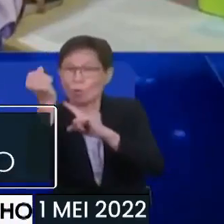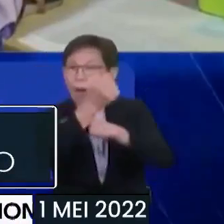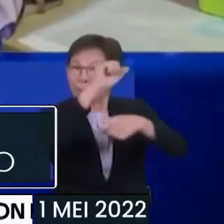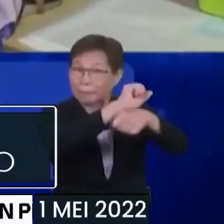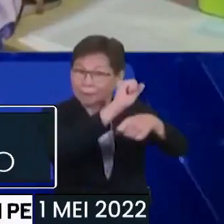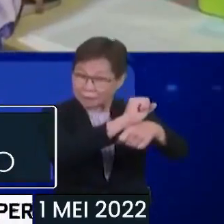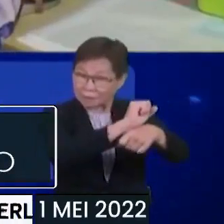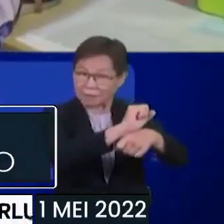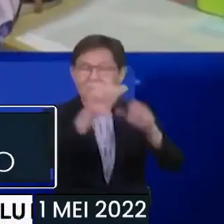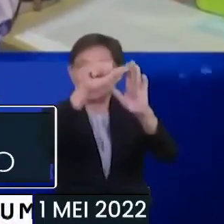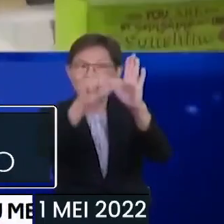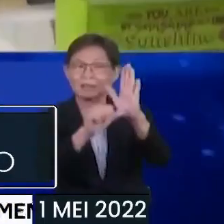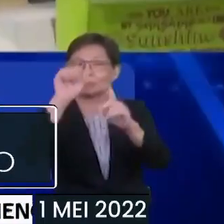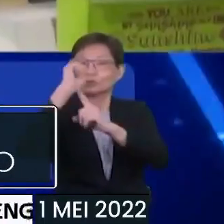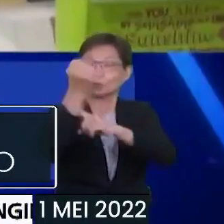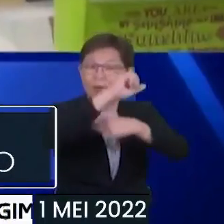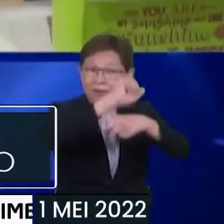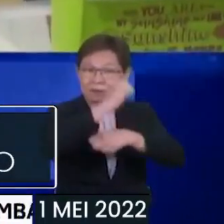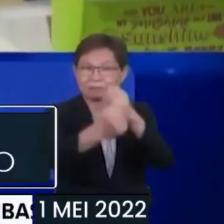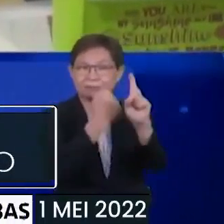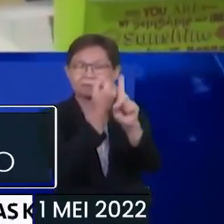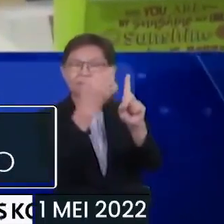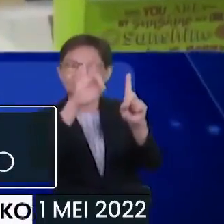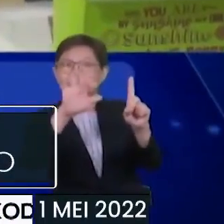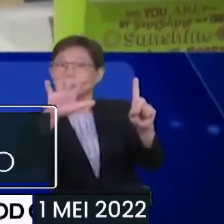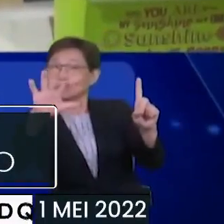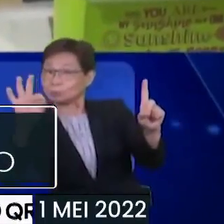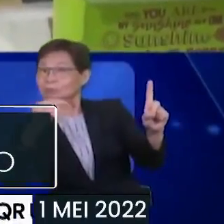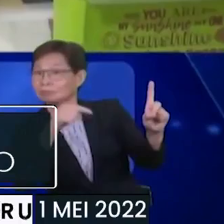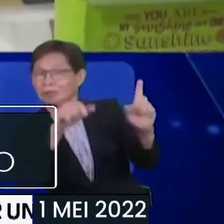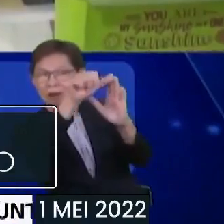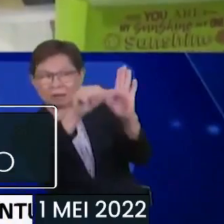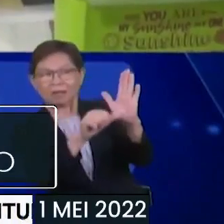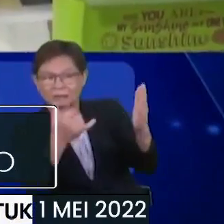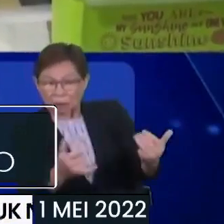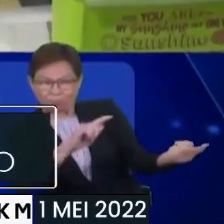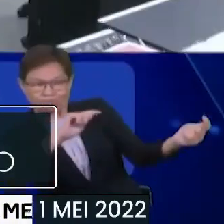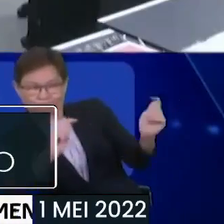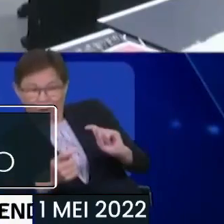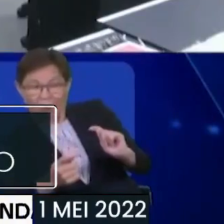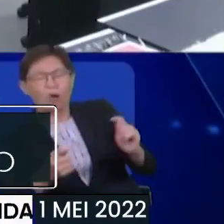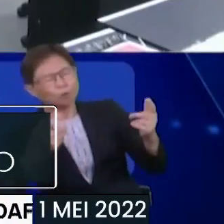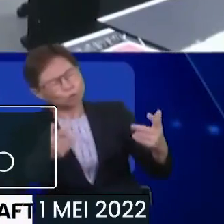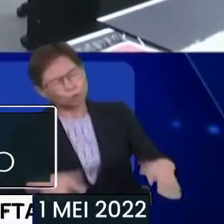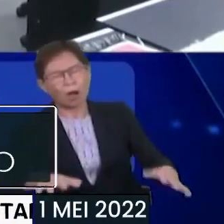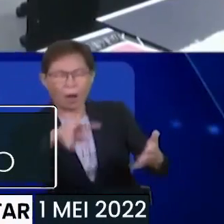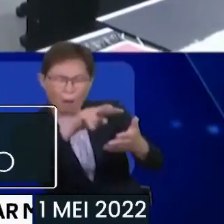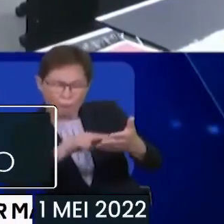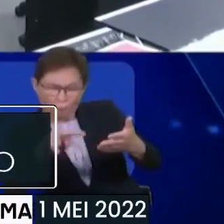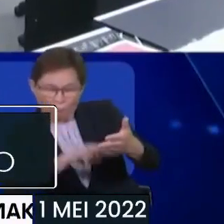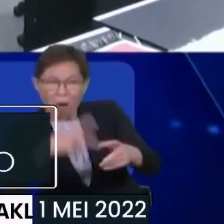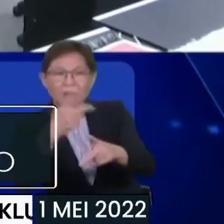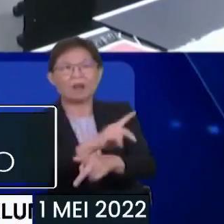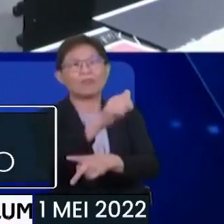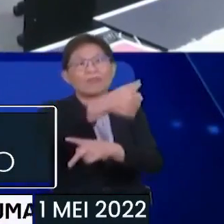cafe.com yang diperkenalkan mulai hari ini penerusnya penjawat awam akan ditawarkan PKS pembiayaan secara angsuran